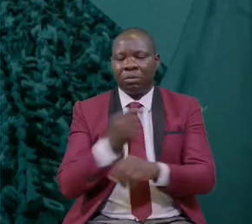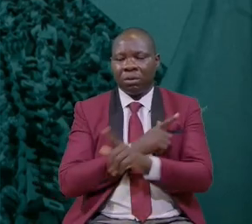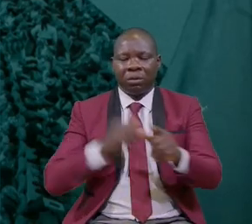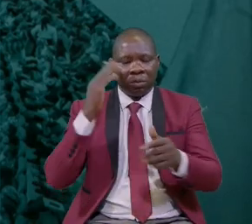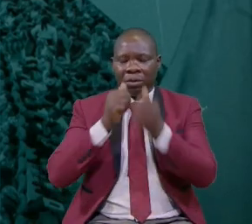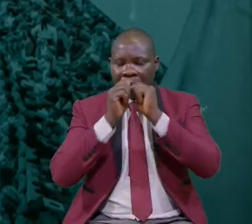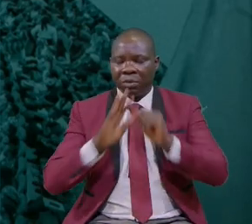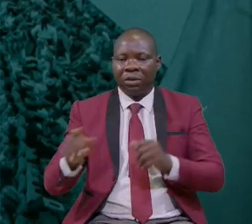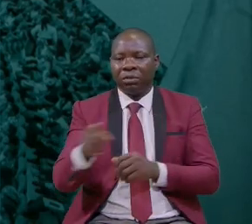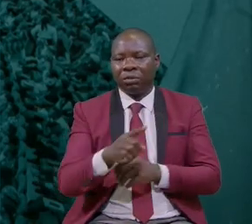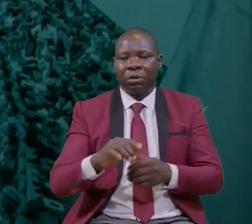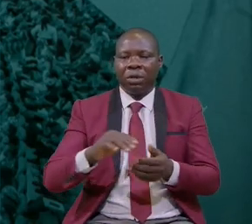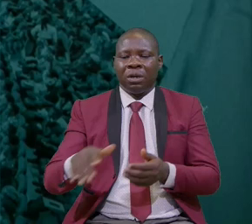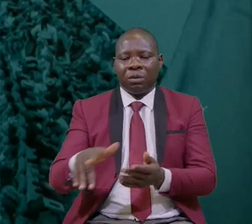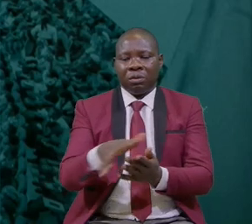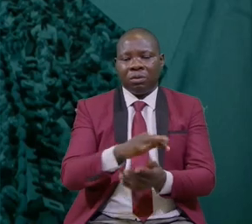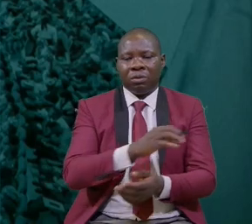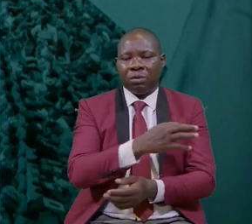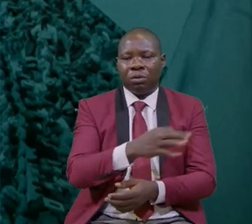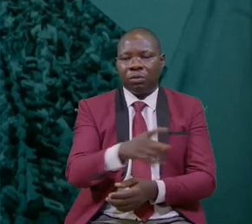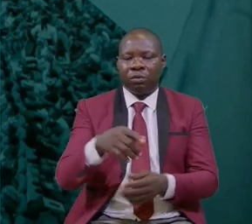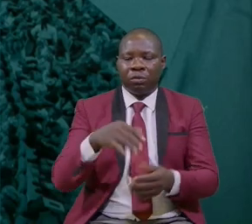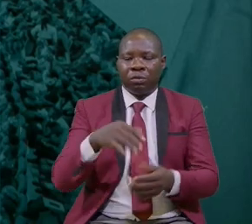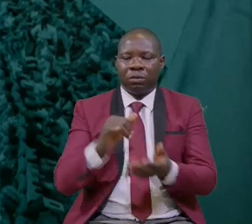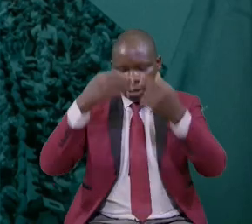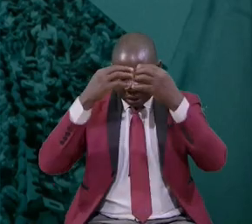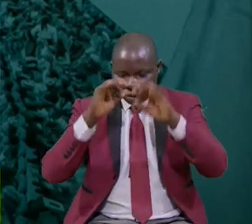à mieux évoluer avec le Seigneur.